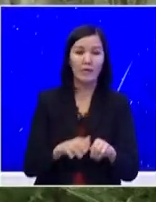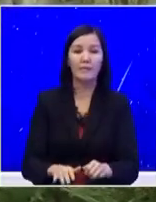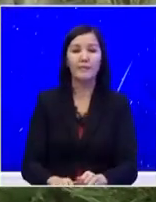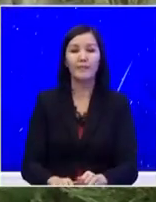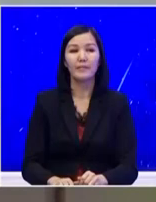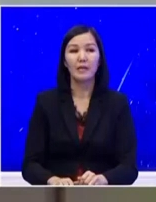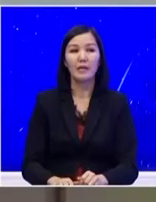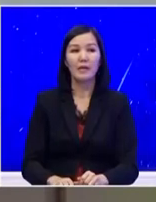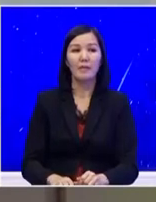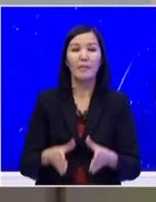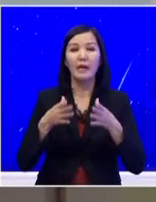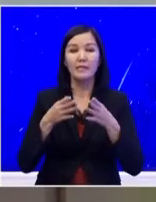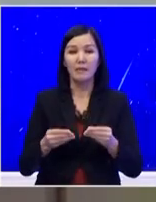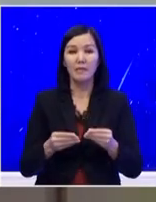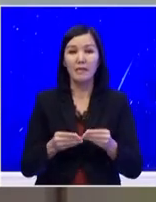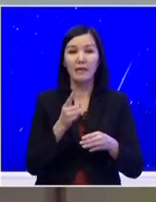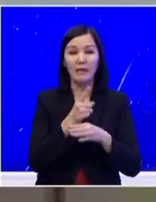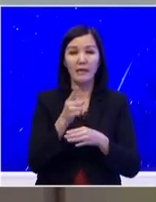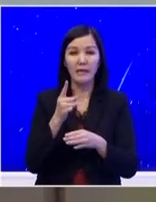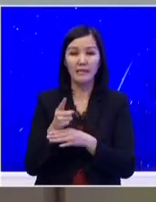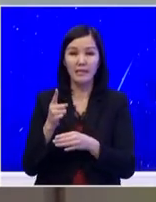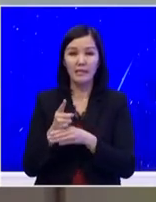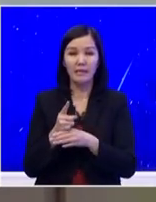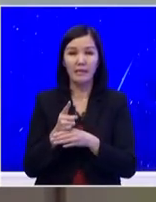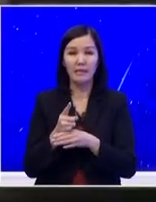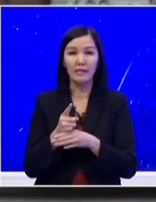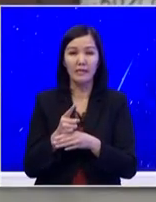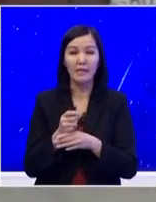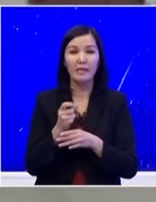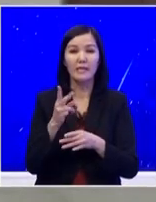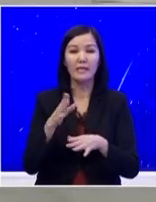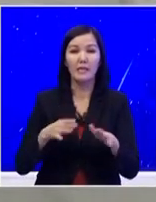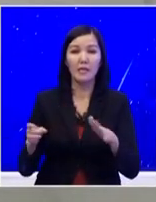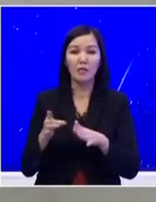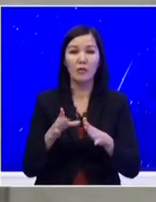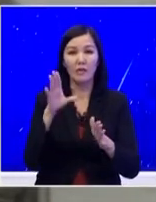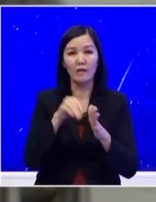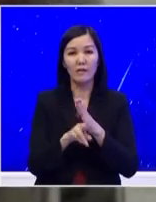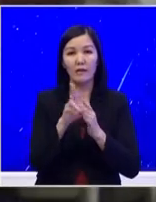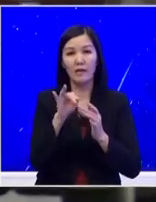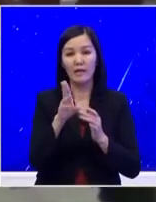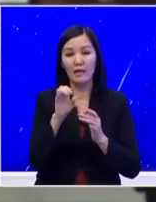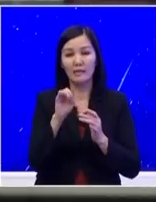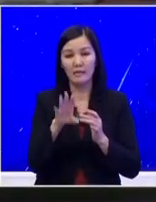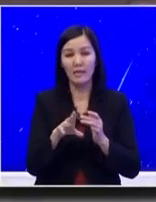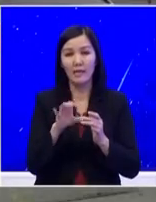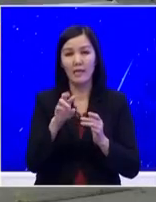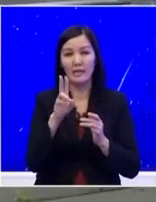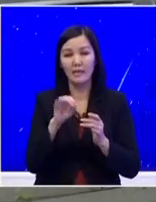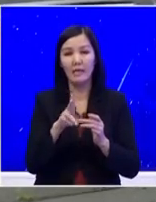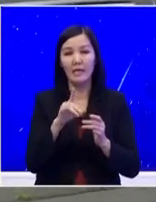послабление карантинного режима не распространяется на ряд населенных пунктов в нескольких районах, в их числе села в Карасайском, Иллийском,